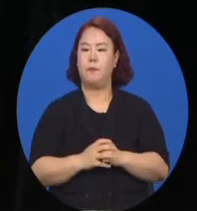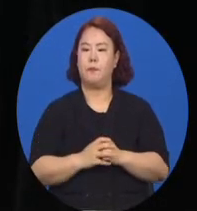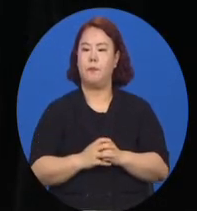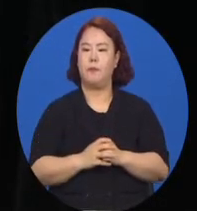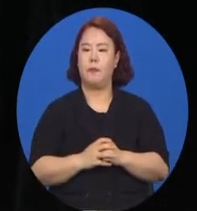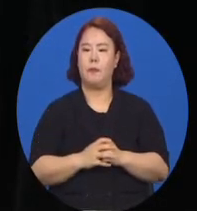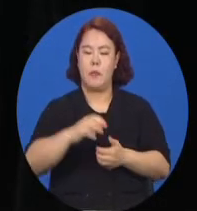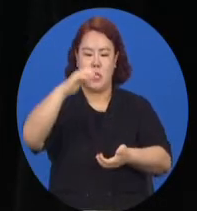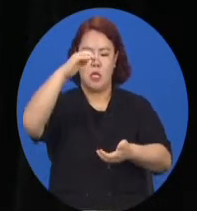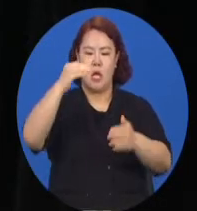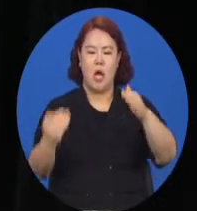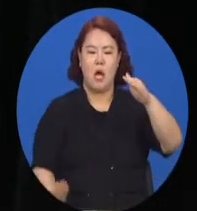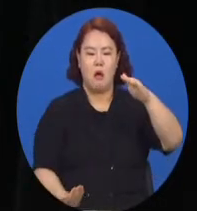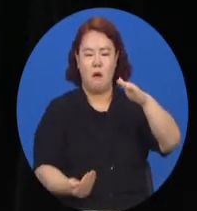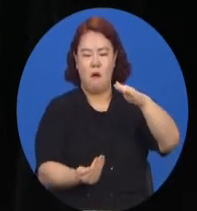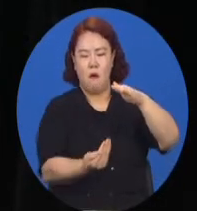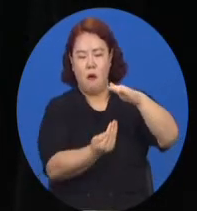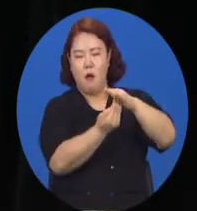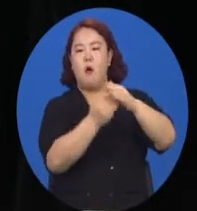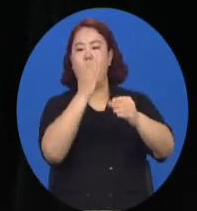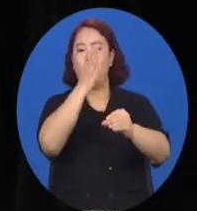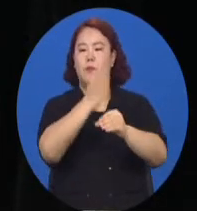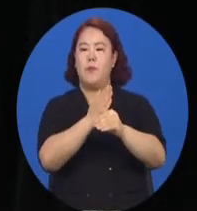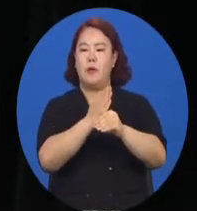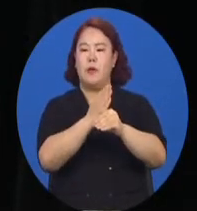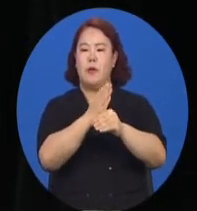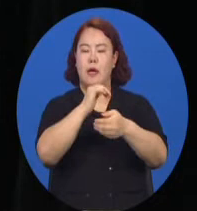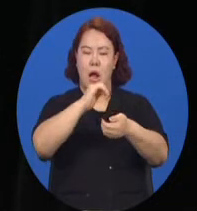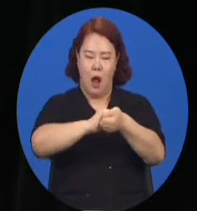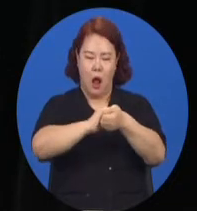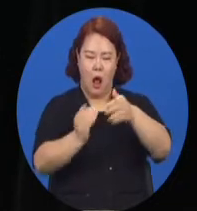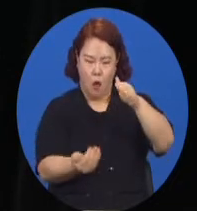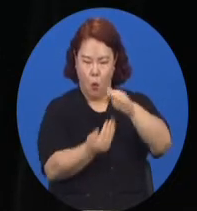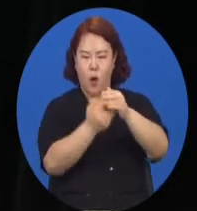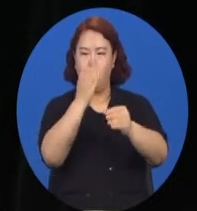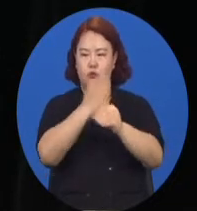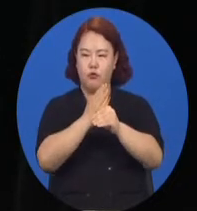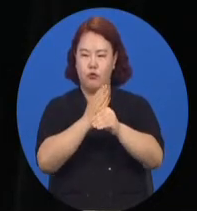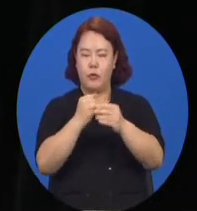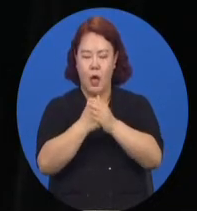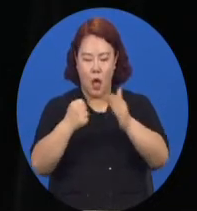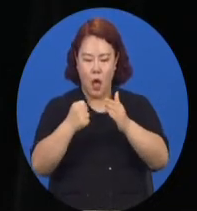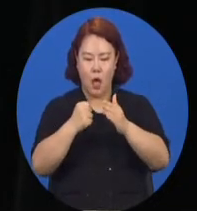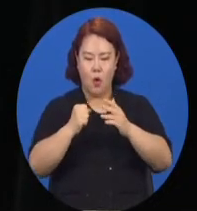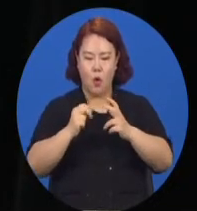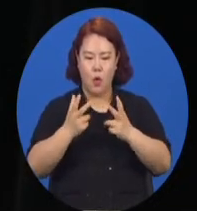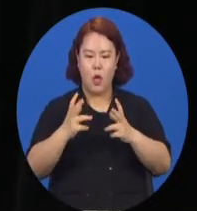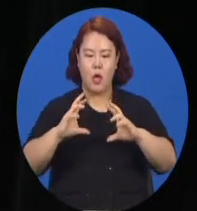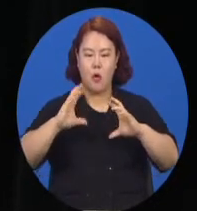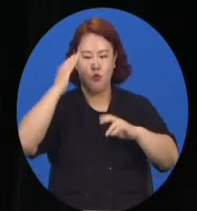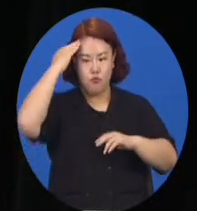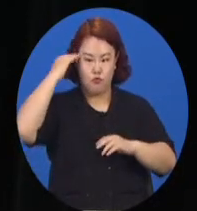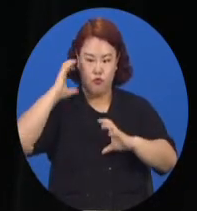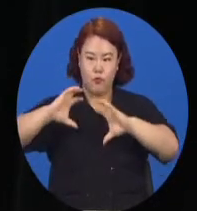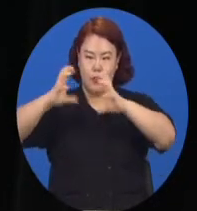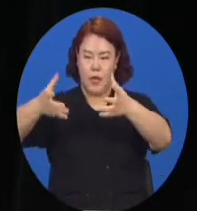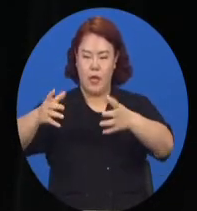한계점에 도달했다고 생각이 됩니다. 따라서 국내 최대, 최고가